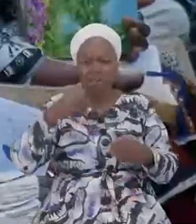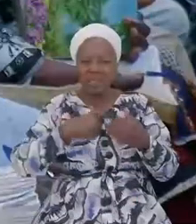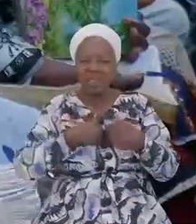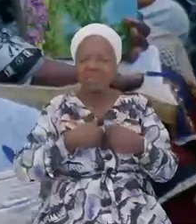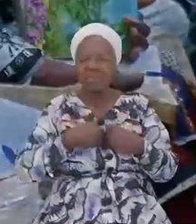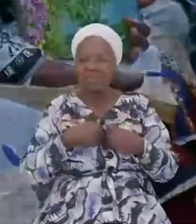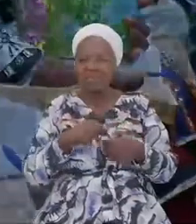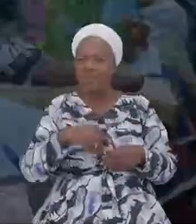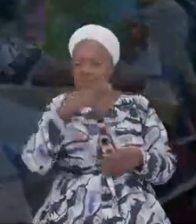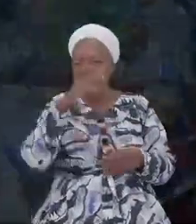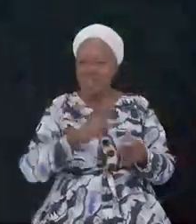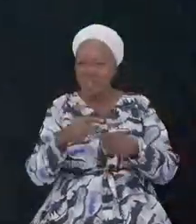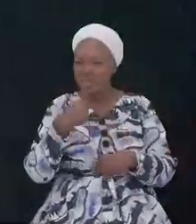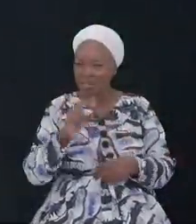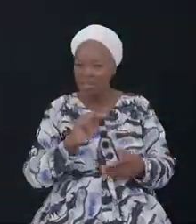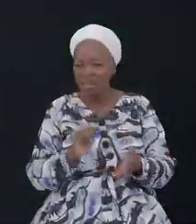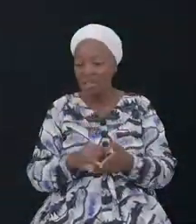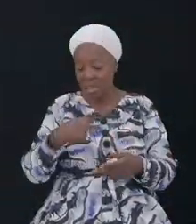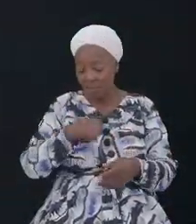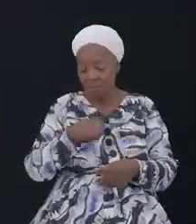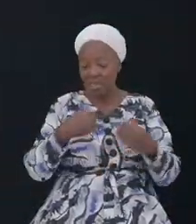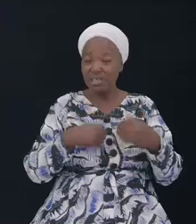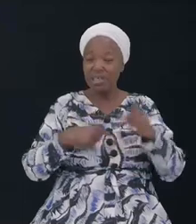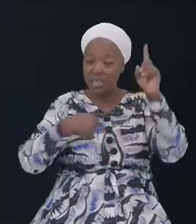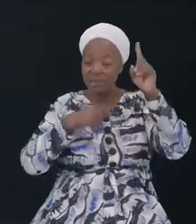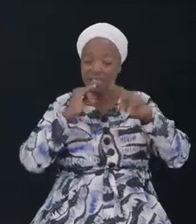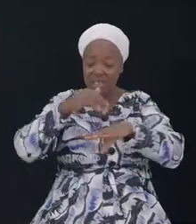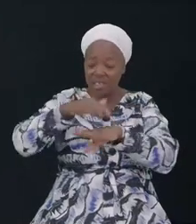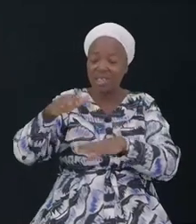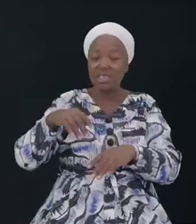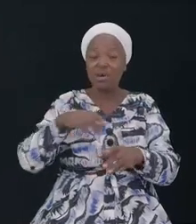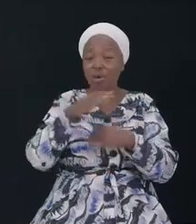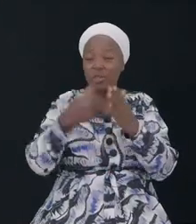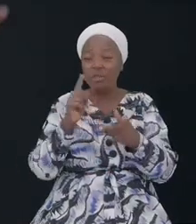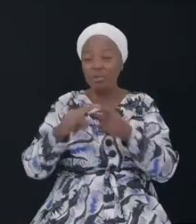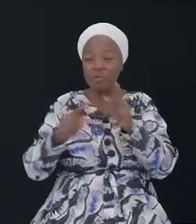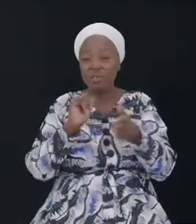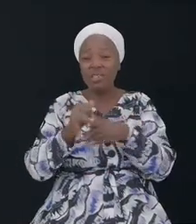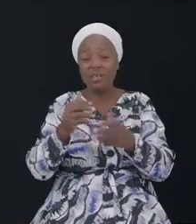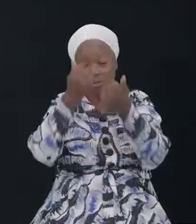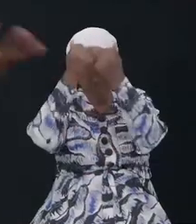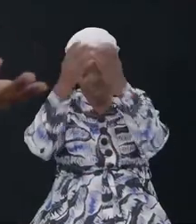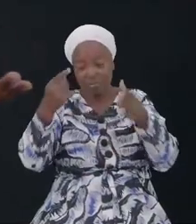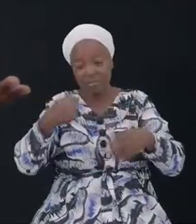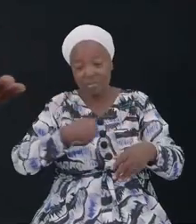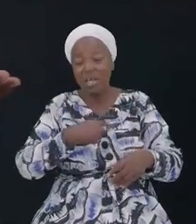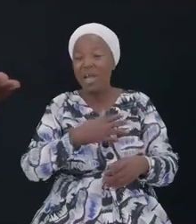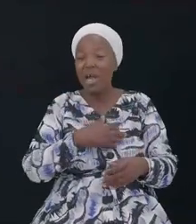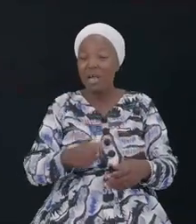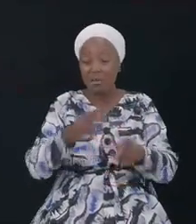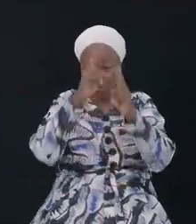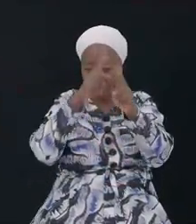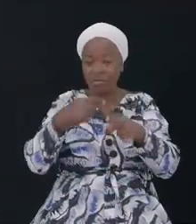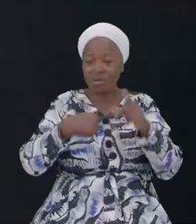que j'ai dit ceci, je fais ceci pour ceux-là qui m'honorent. Je dis ceci pour ceux-là